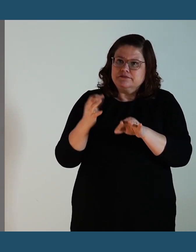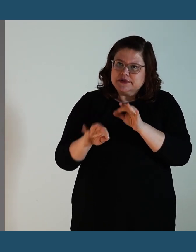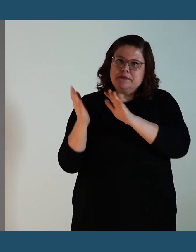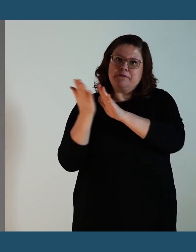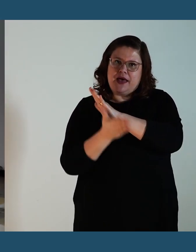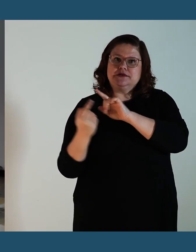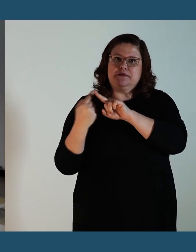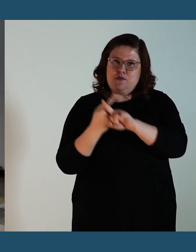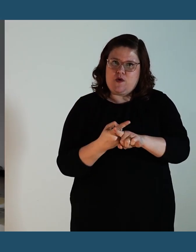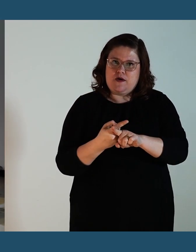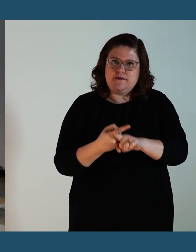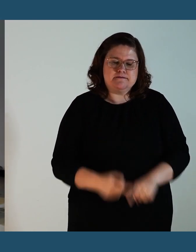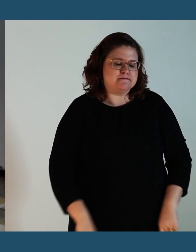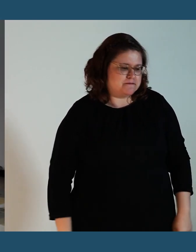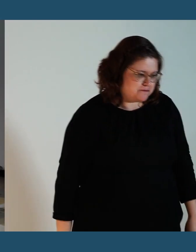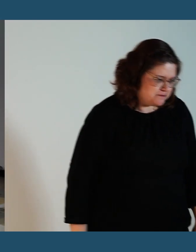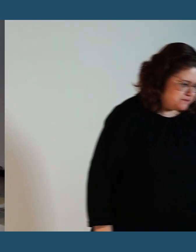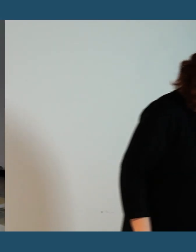mukaan.